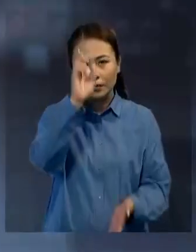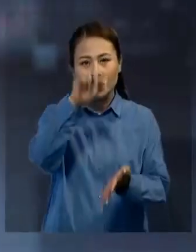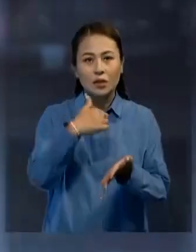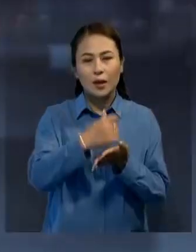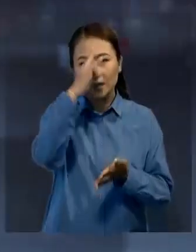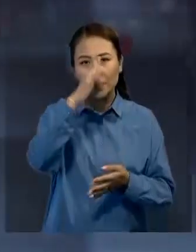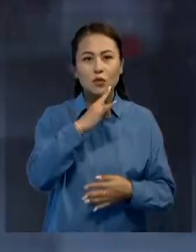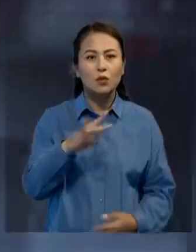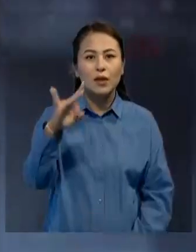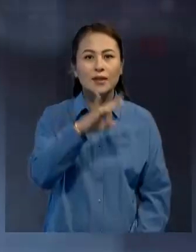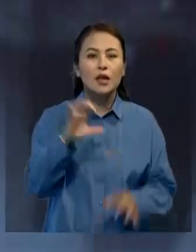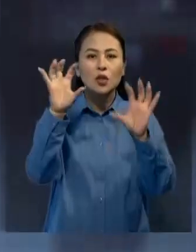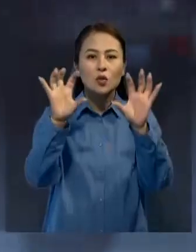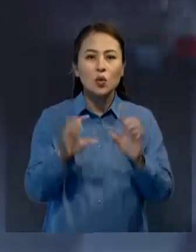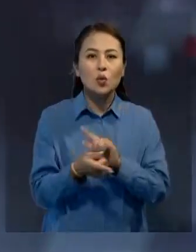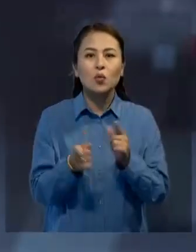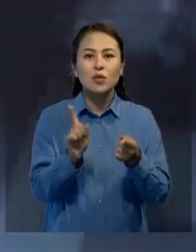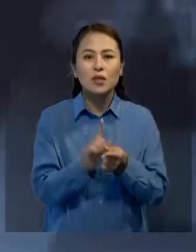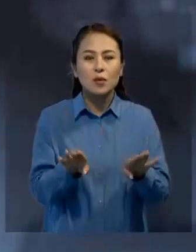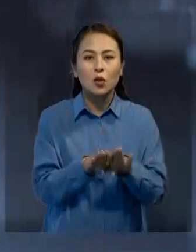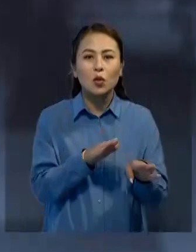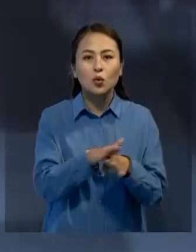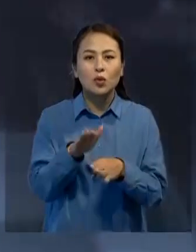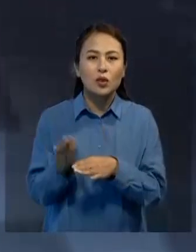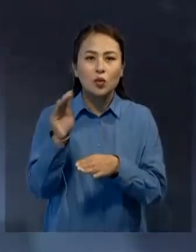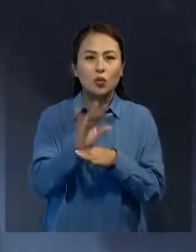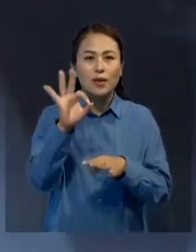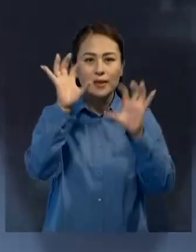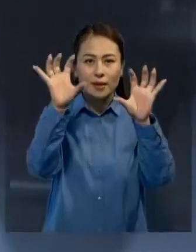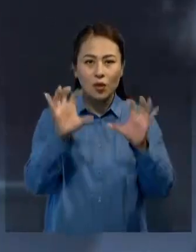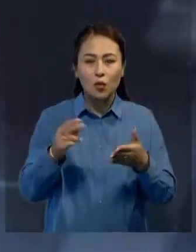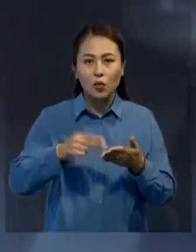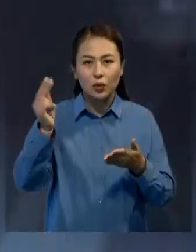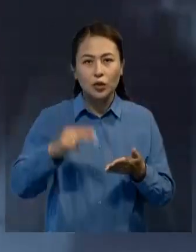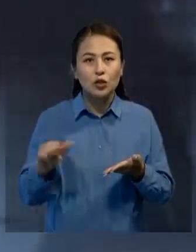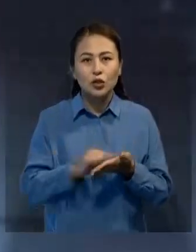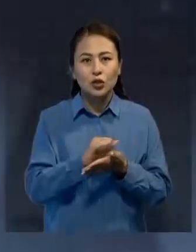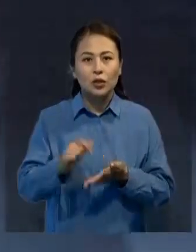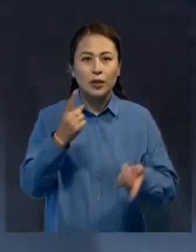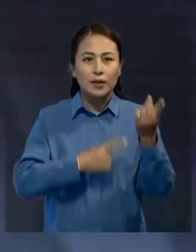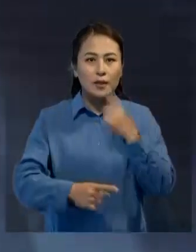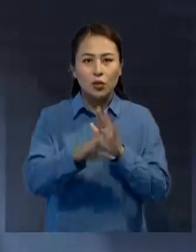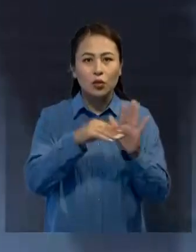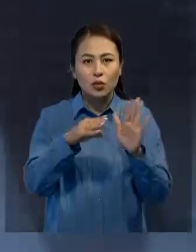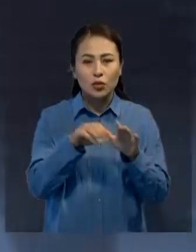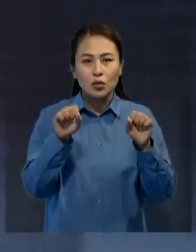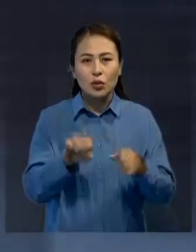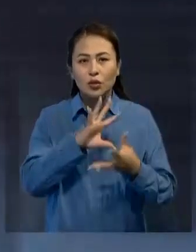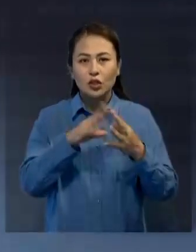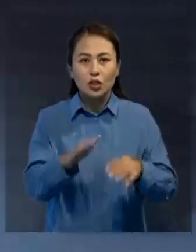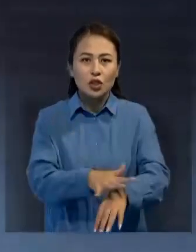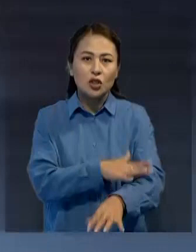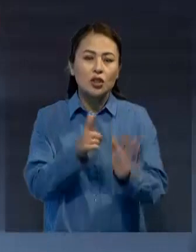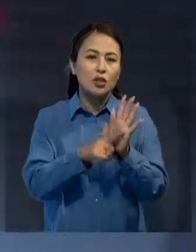Мемлекет басшысы Қазақстан Республикасының конституциясына өзгерістер мен толықтыру енгізу туралы заңға қол қойды. Құжат қайта сайлау құқығынсыз